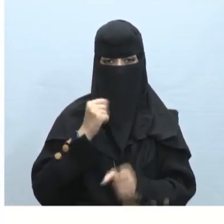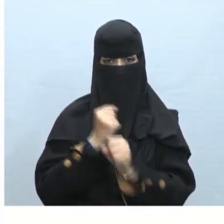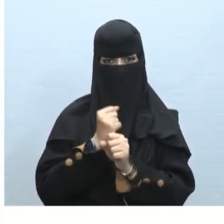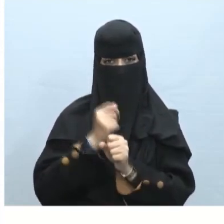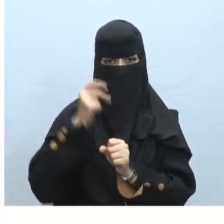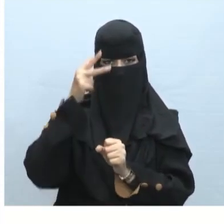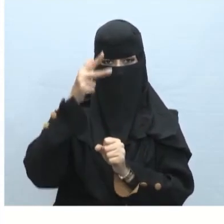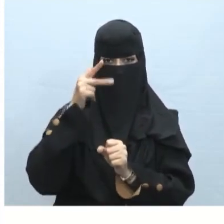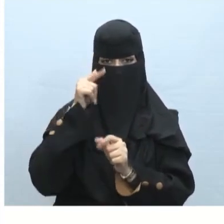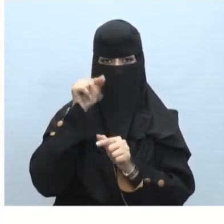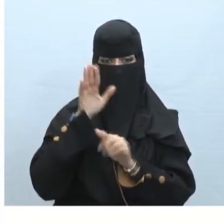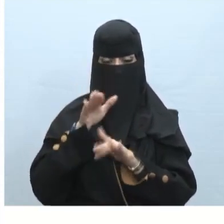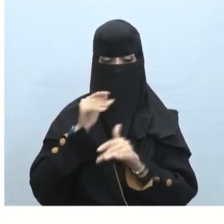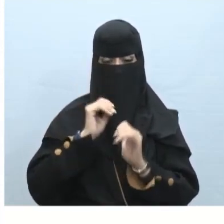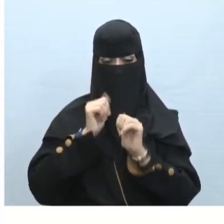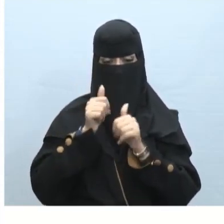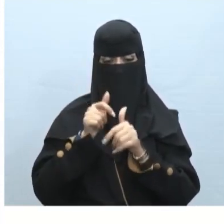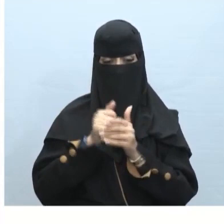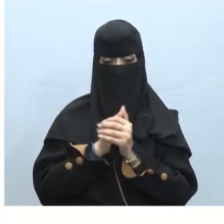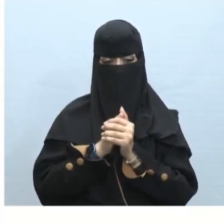سمارت ارت تستطيع